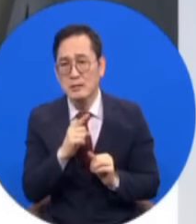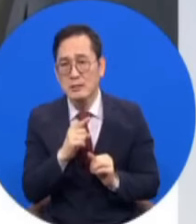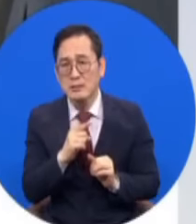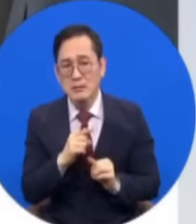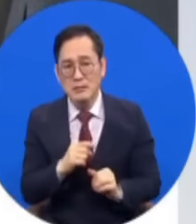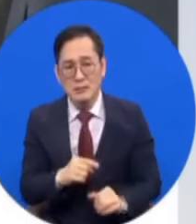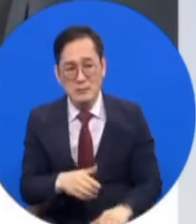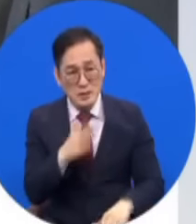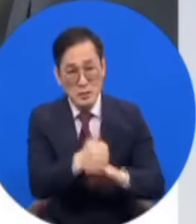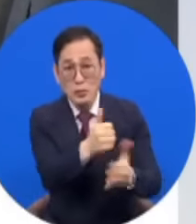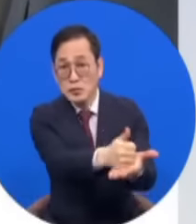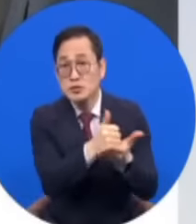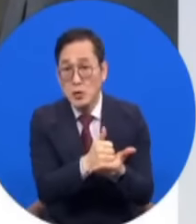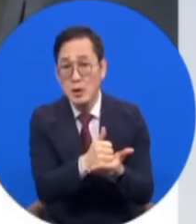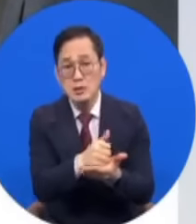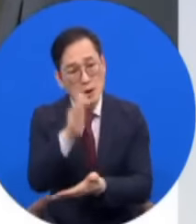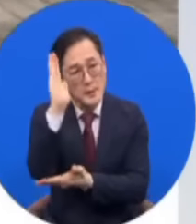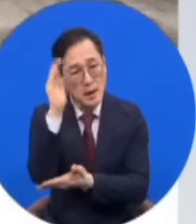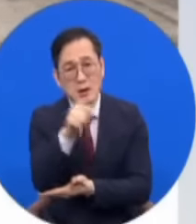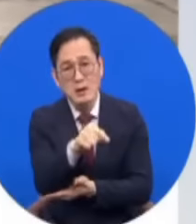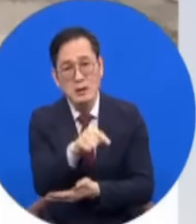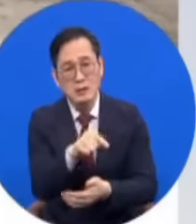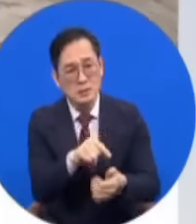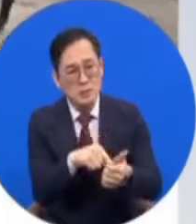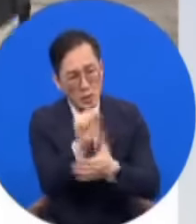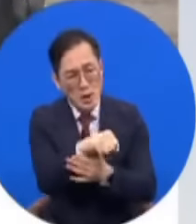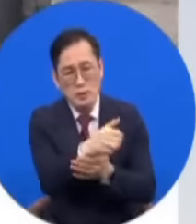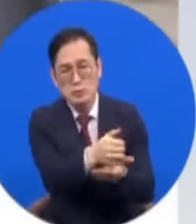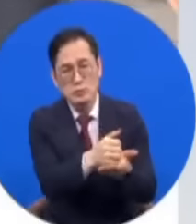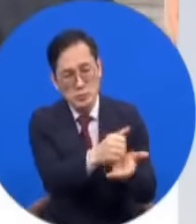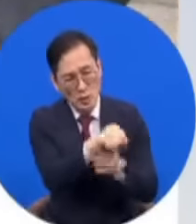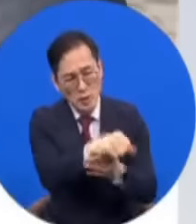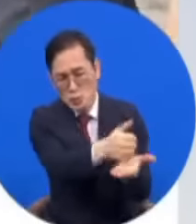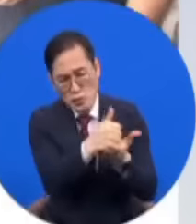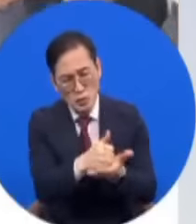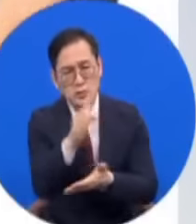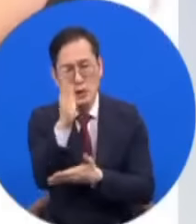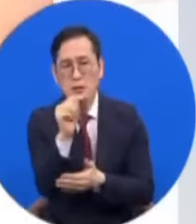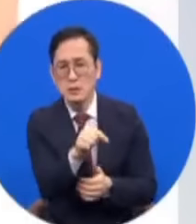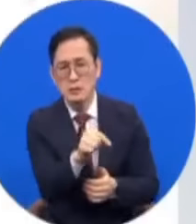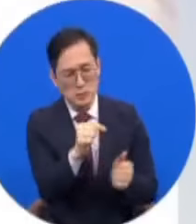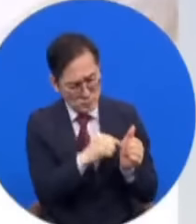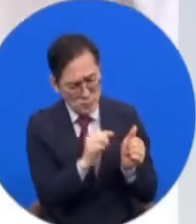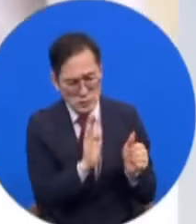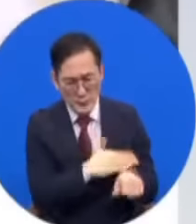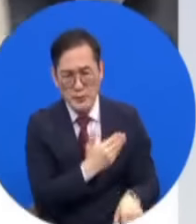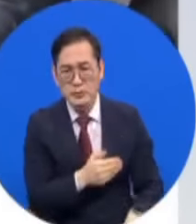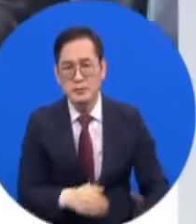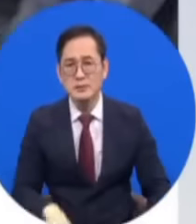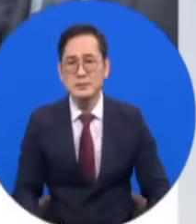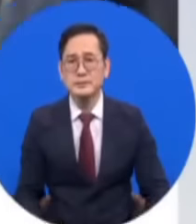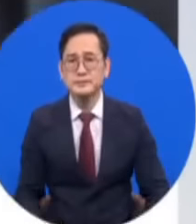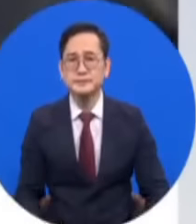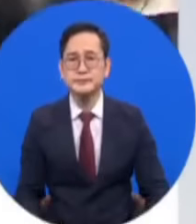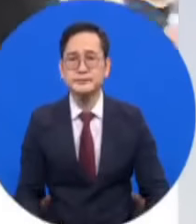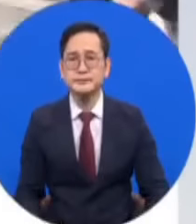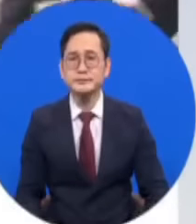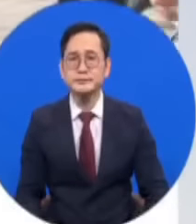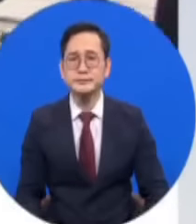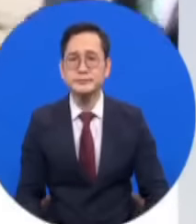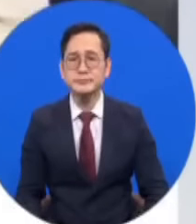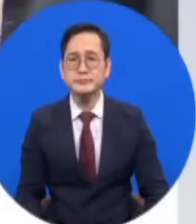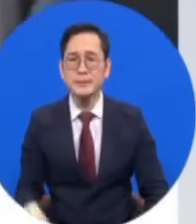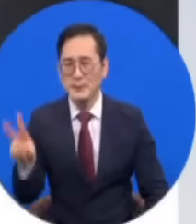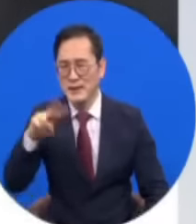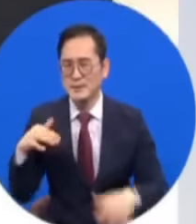모르고 초청을 해서 그런 걸 했겠어요? 그런데 이제 베트남 관련해서 이제까지 많은 얘기가 있었죠. 정말 억울한 사람들도 있을 거예요.